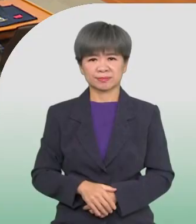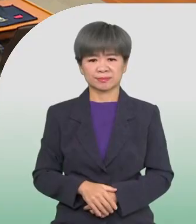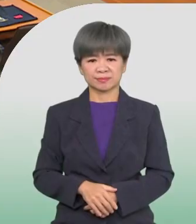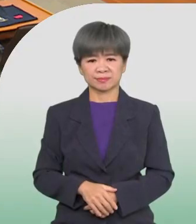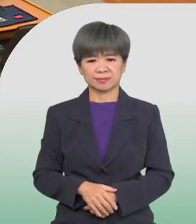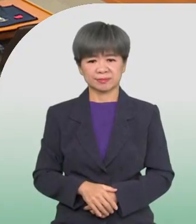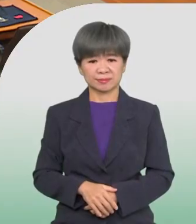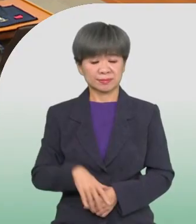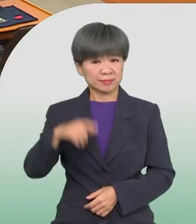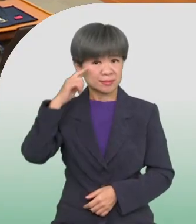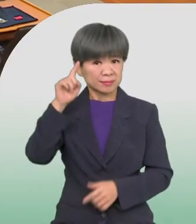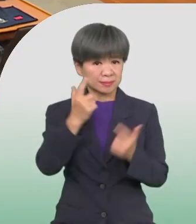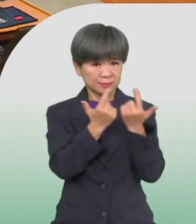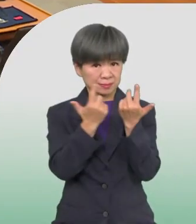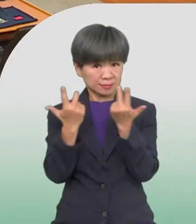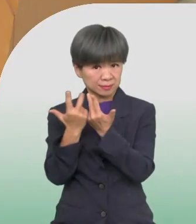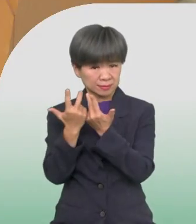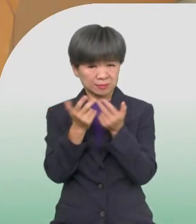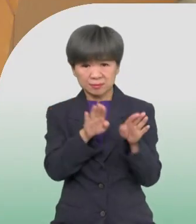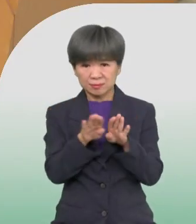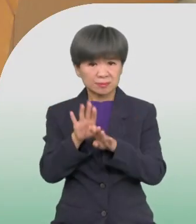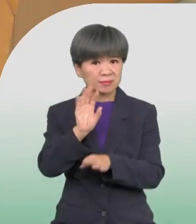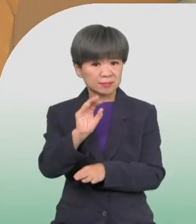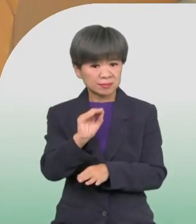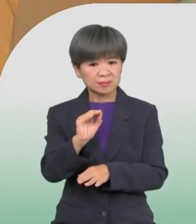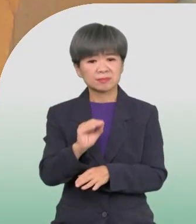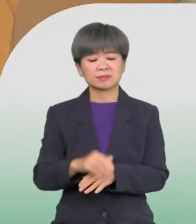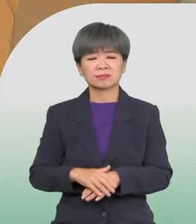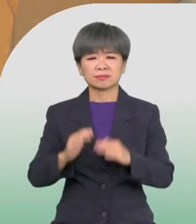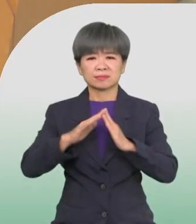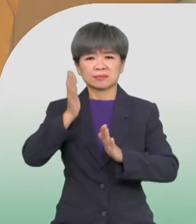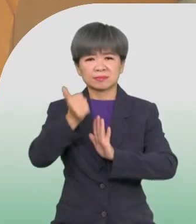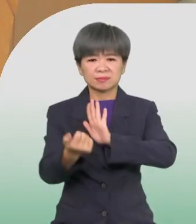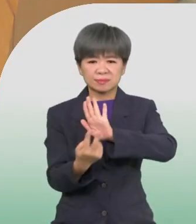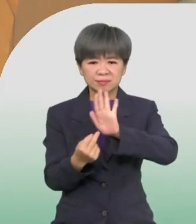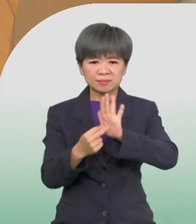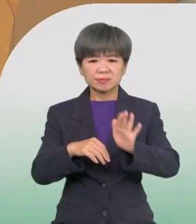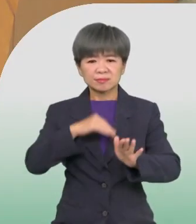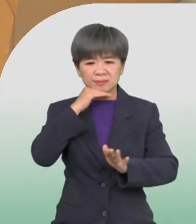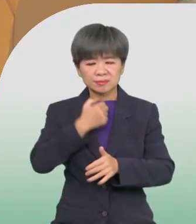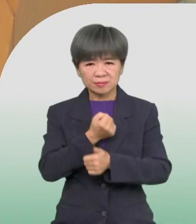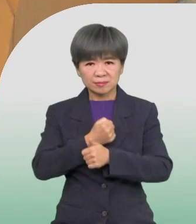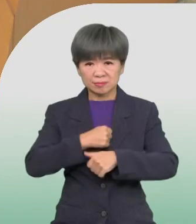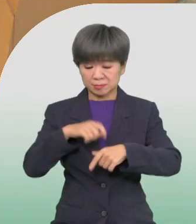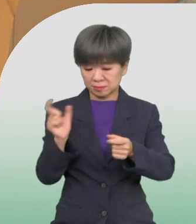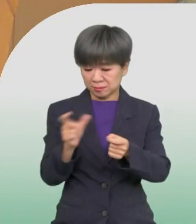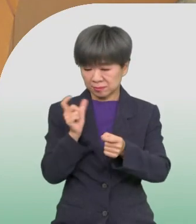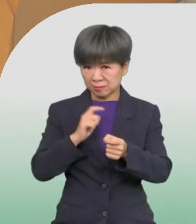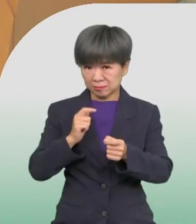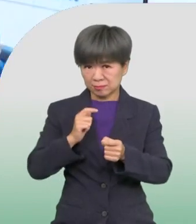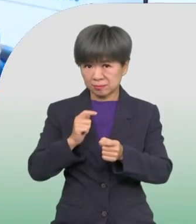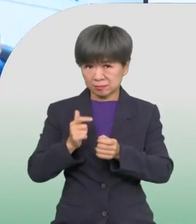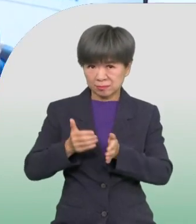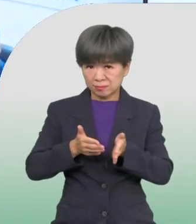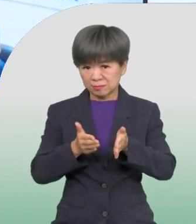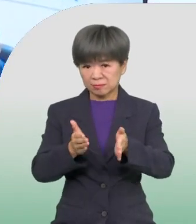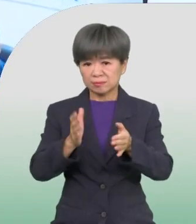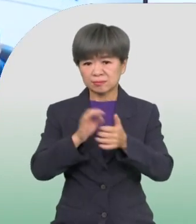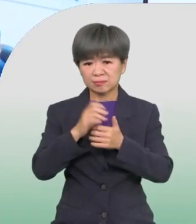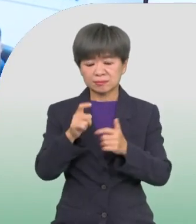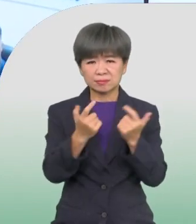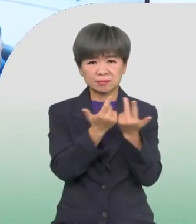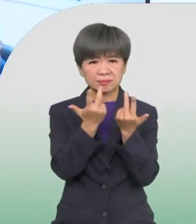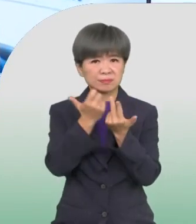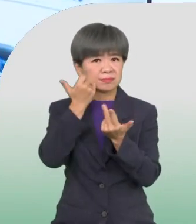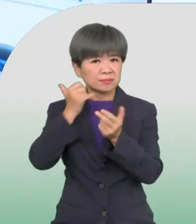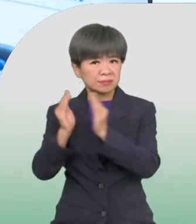为停工，双北铁器跟外机受用掉，市长上班员工会随时监控风采的情形，台北机头事件是